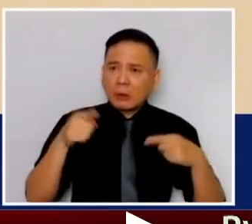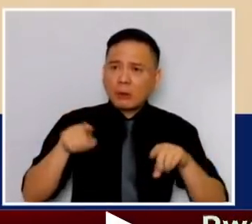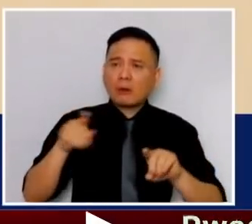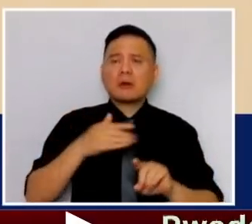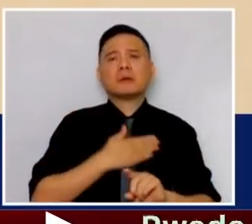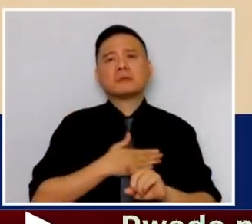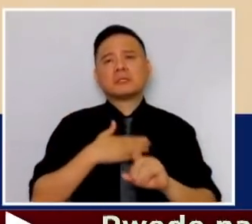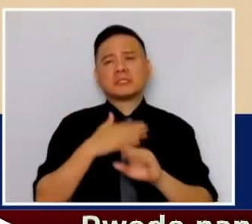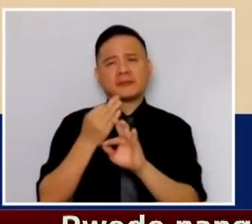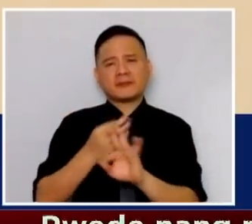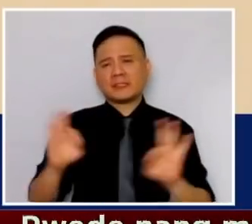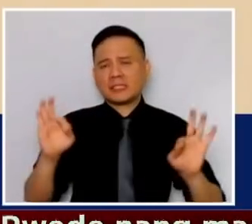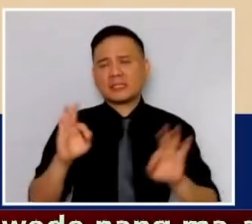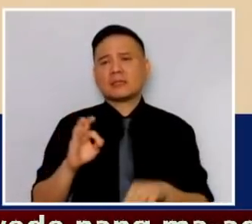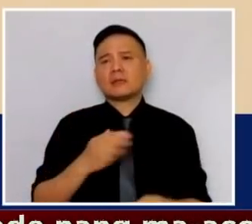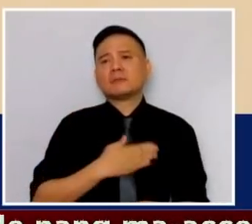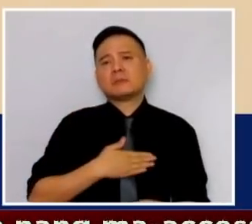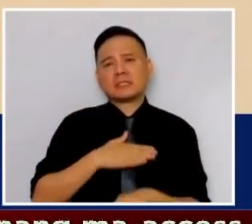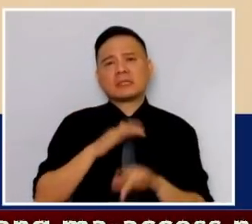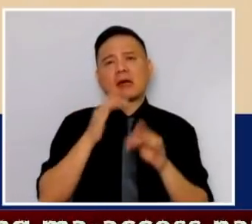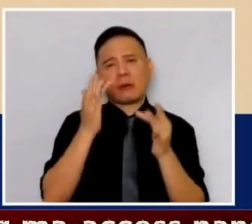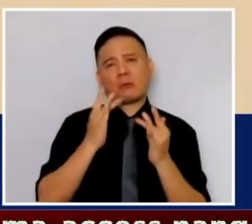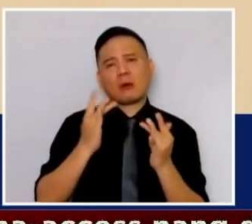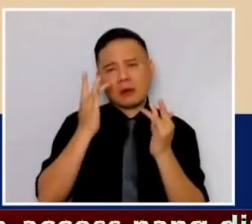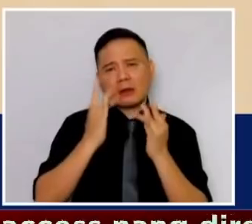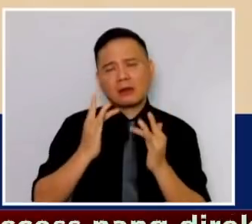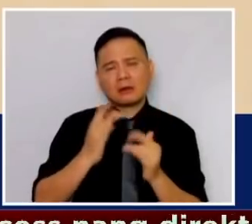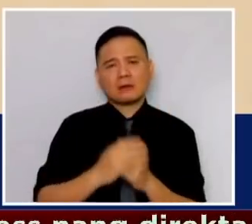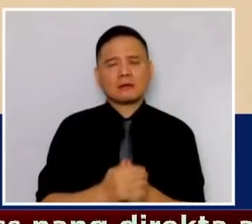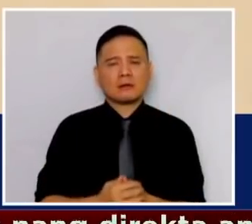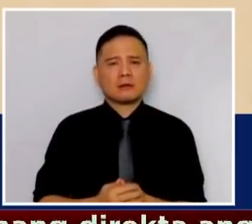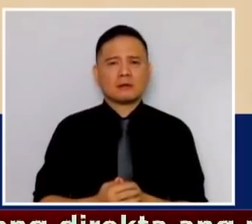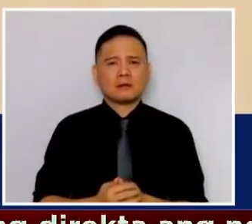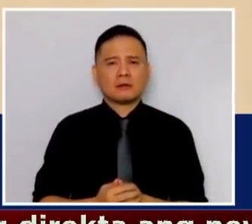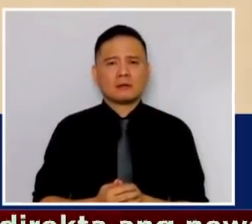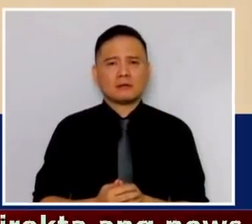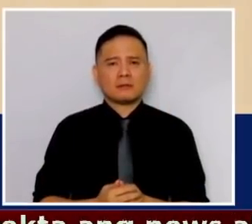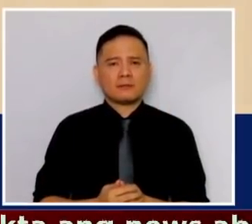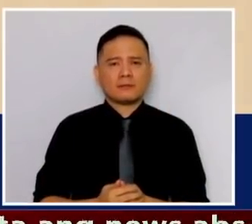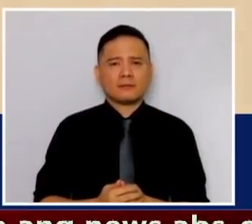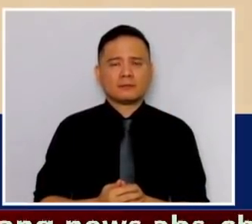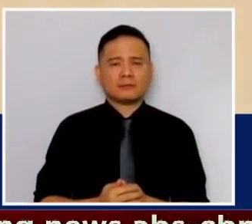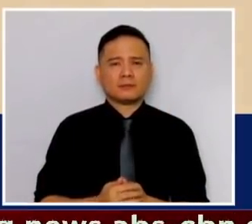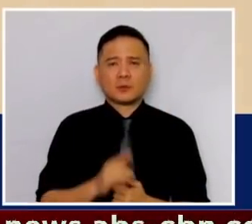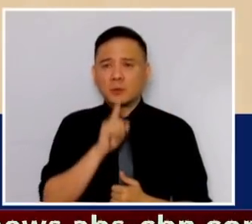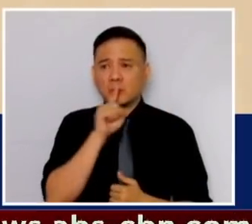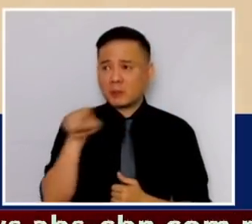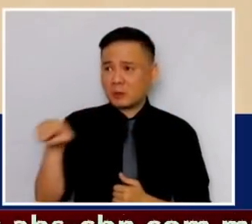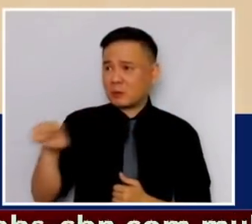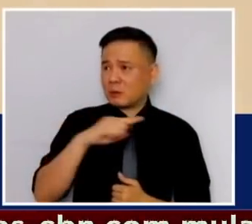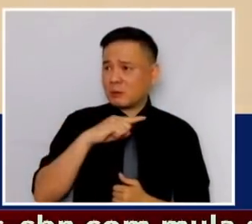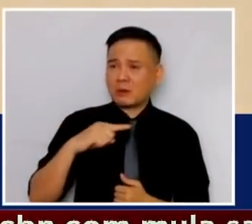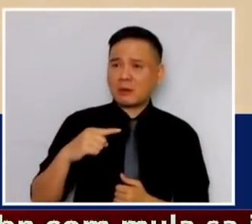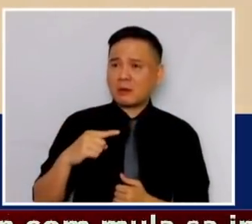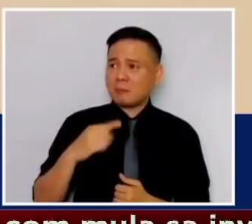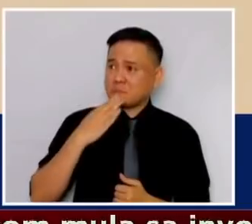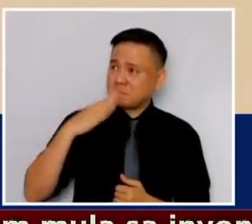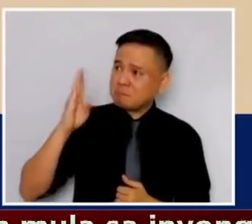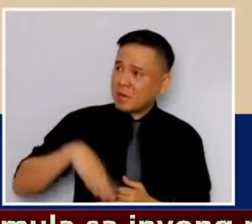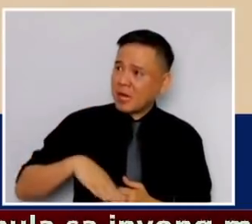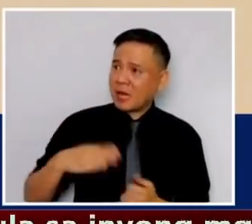sila, maawa naman sila sa amin. Hindi naman kasing sama sila eh. Hindi naman sila niya